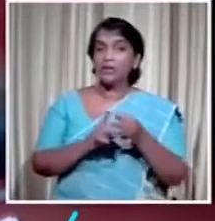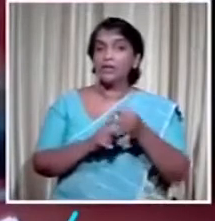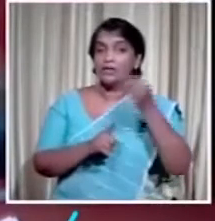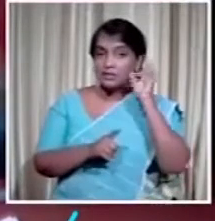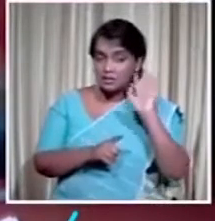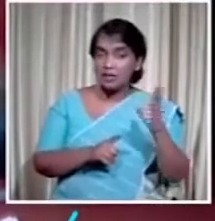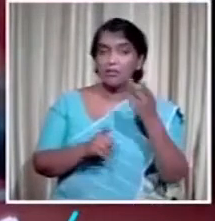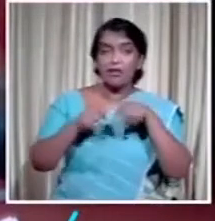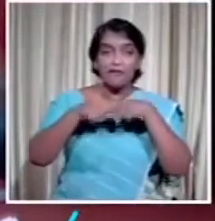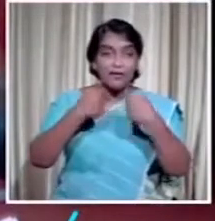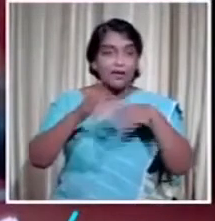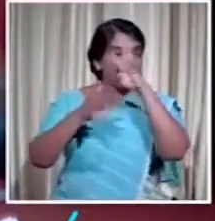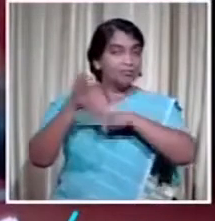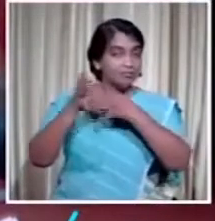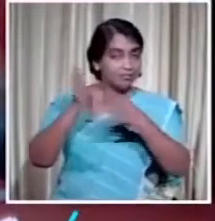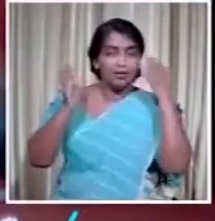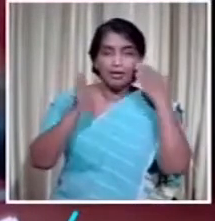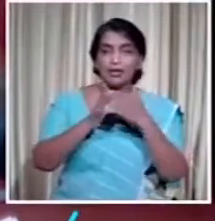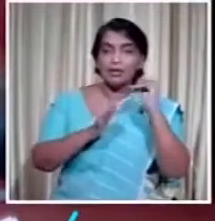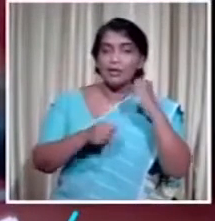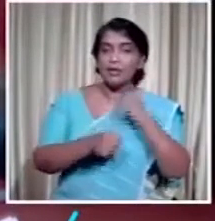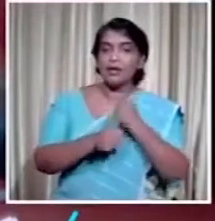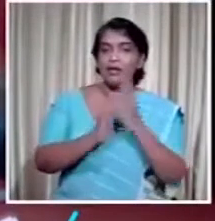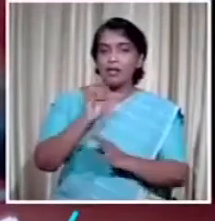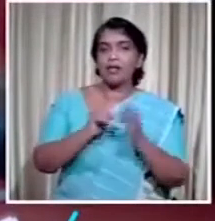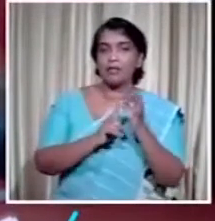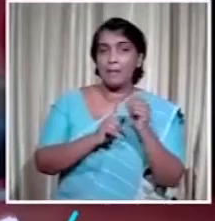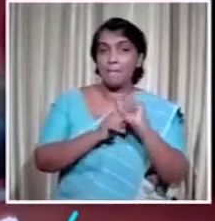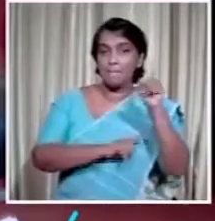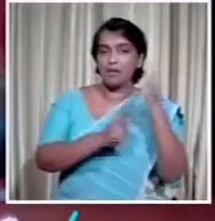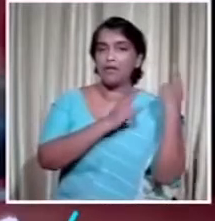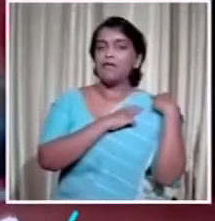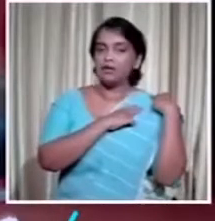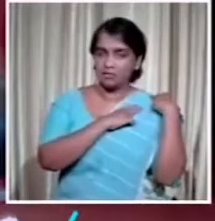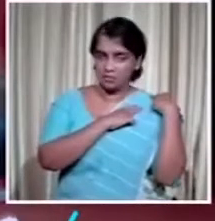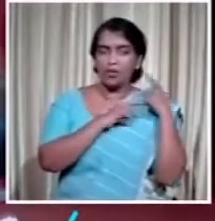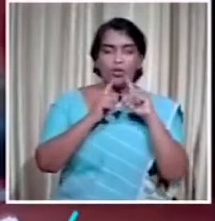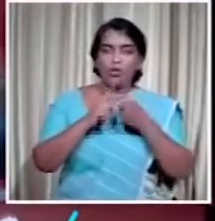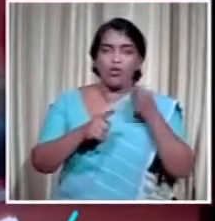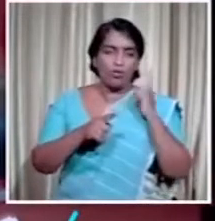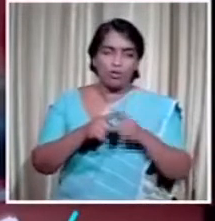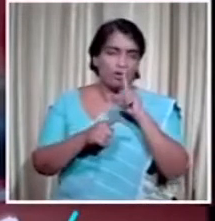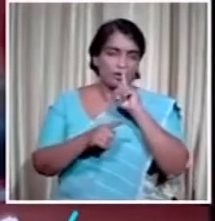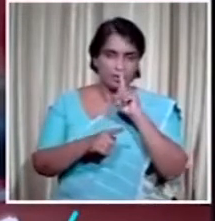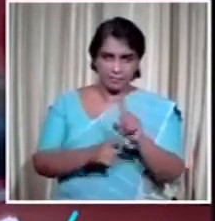janadhipathivaryage vaisirisan sandaha samara rajya maturu me parliamentara wagakiwa. Deng udaharanayak ekata